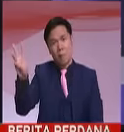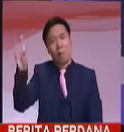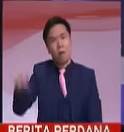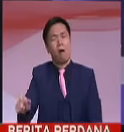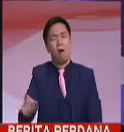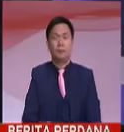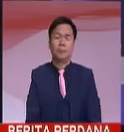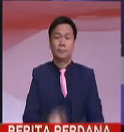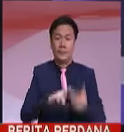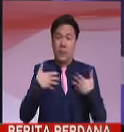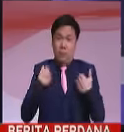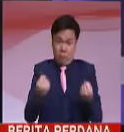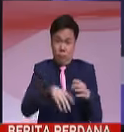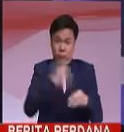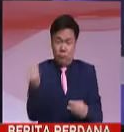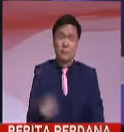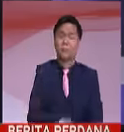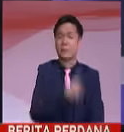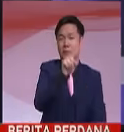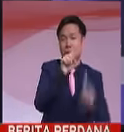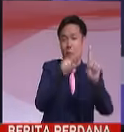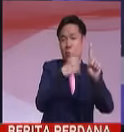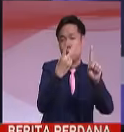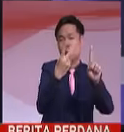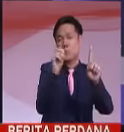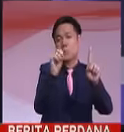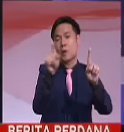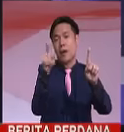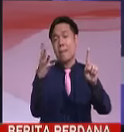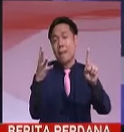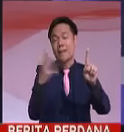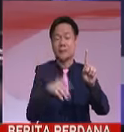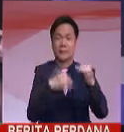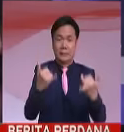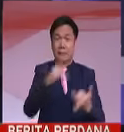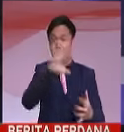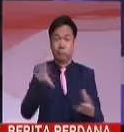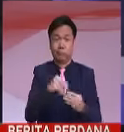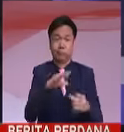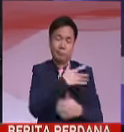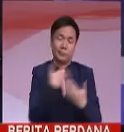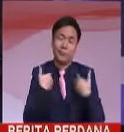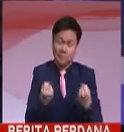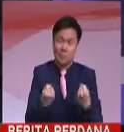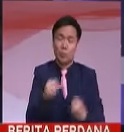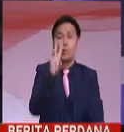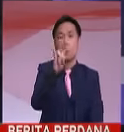kiske sembah full 1214 menjadikan jumlah kumulatif ke-10